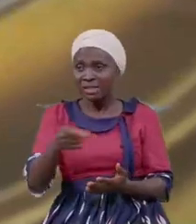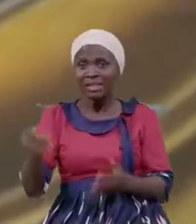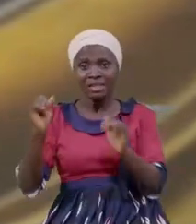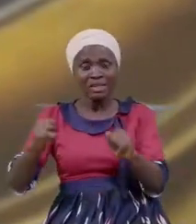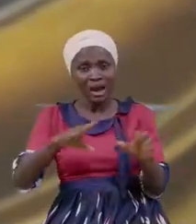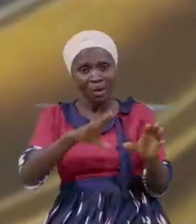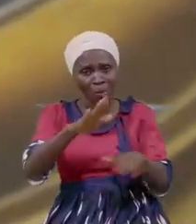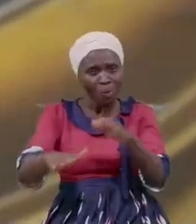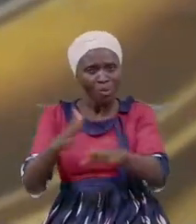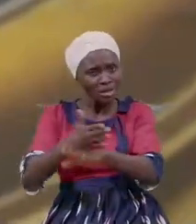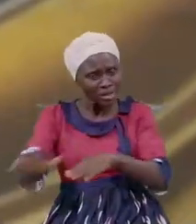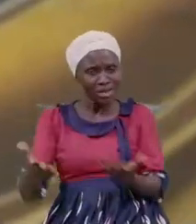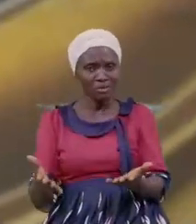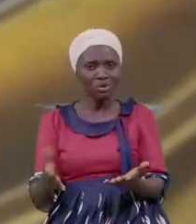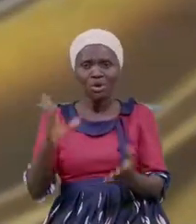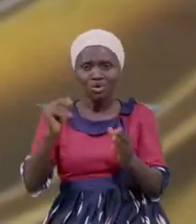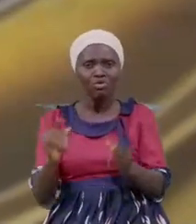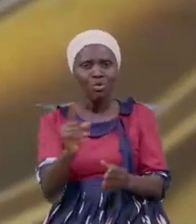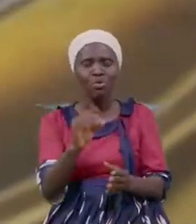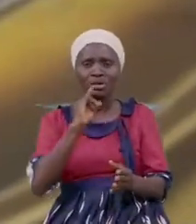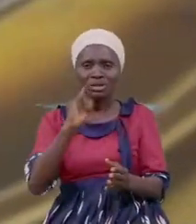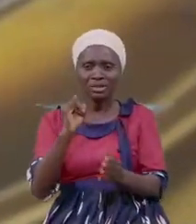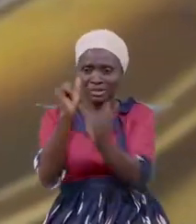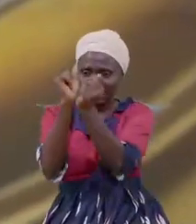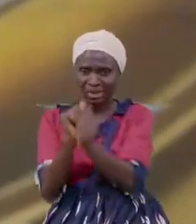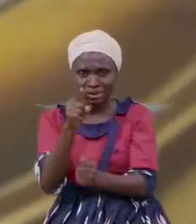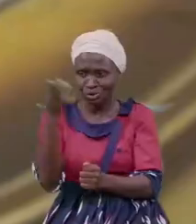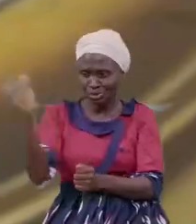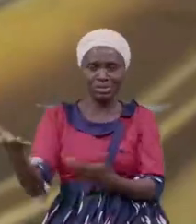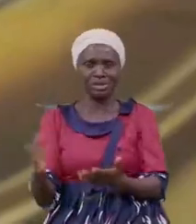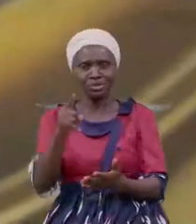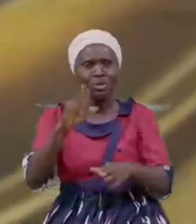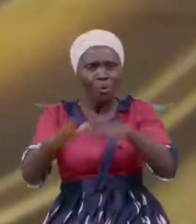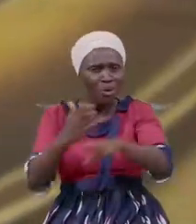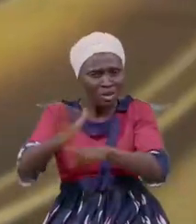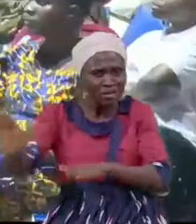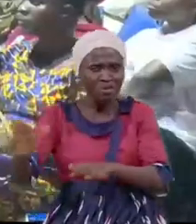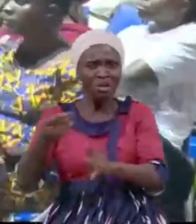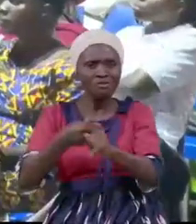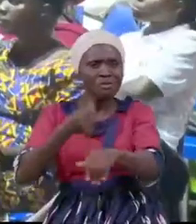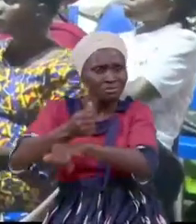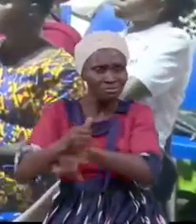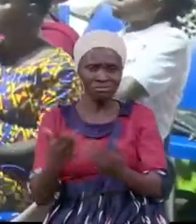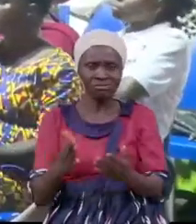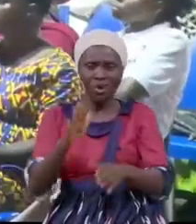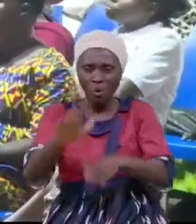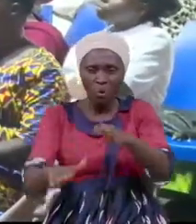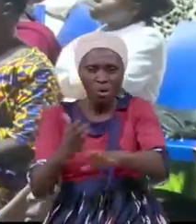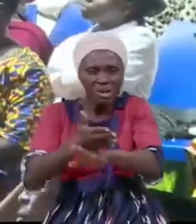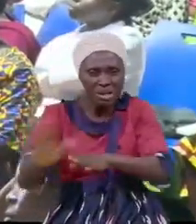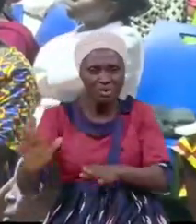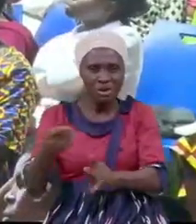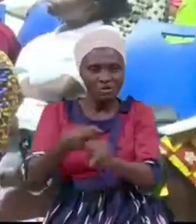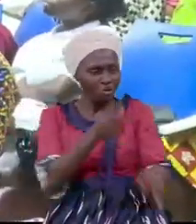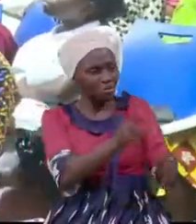là-bas éloigne-toi de l'accusation donnez-moi un bon amen éloigne-toi de ceux qui